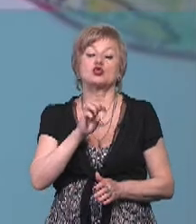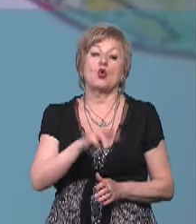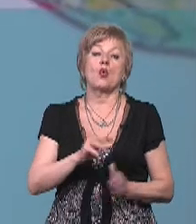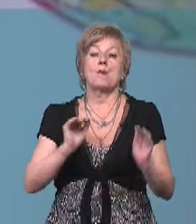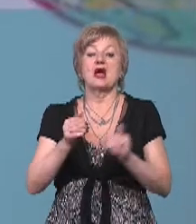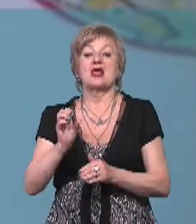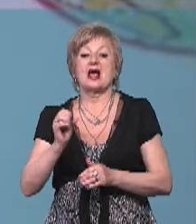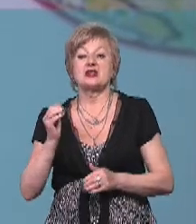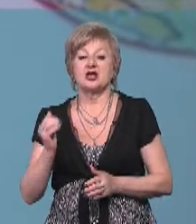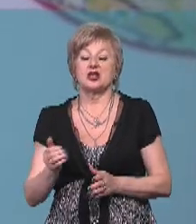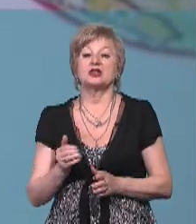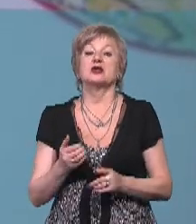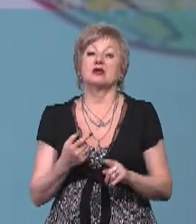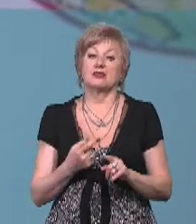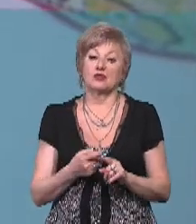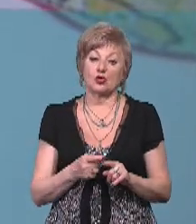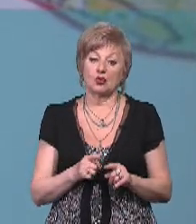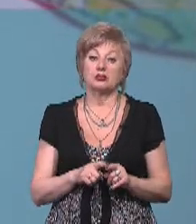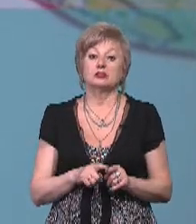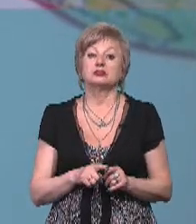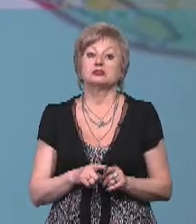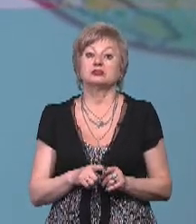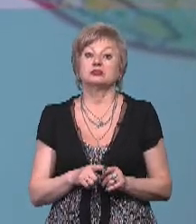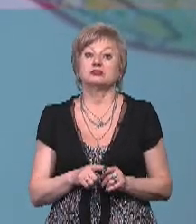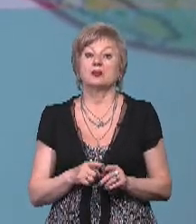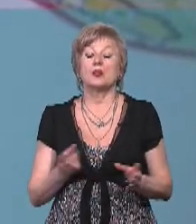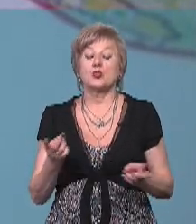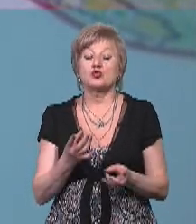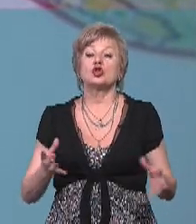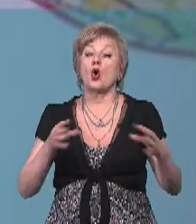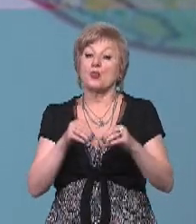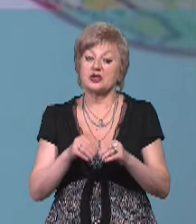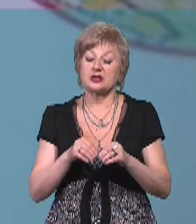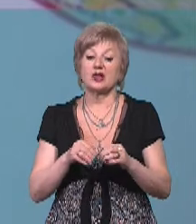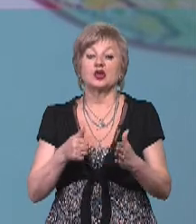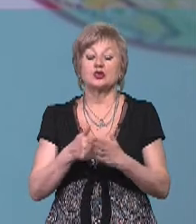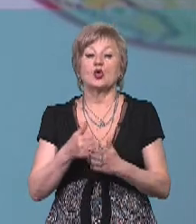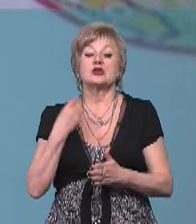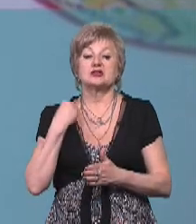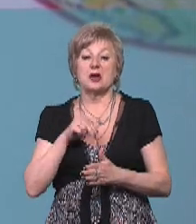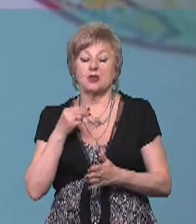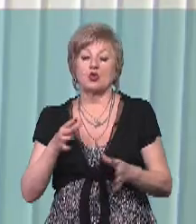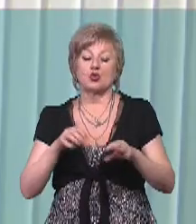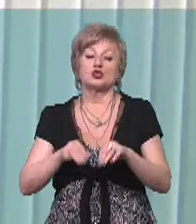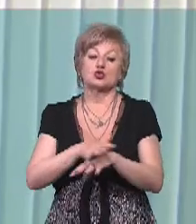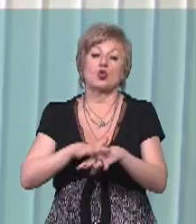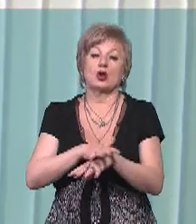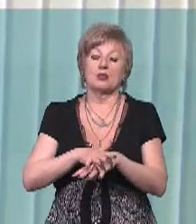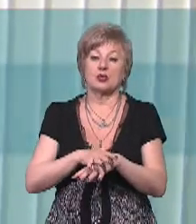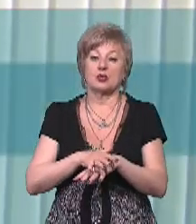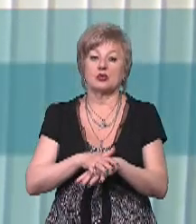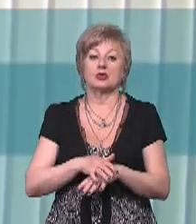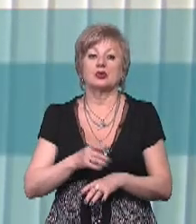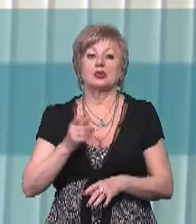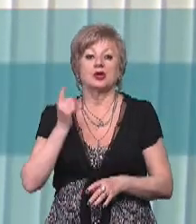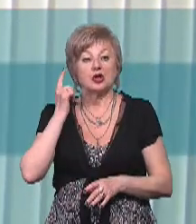Малокатеринівка. От вони хочуть, щоб об'єднати в Запорізьку міську об'єднану територіальну громаду. Думали,